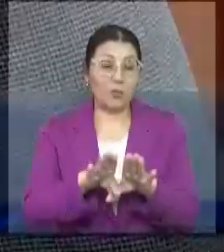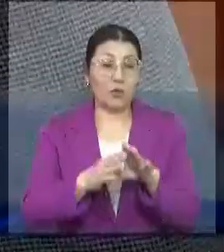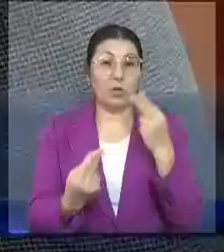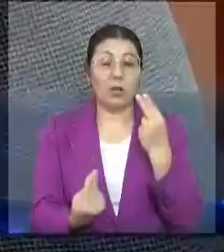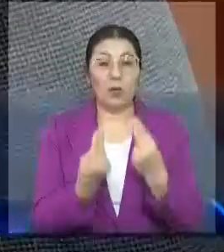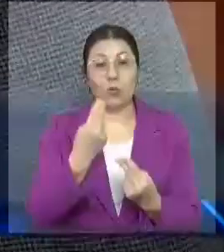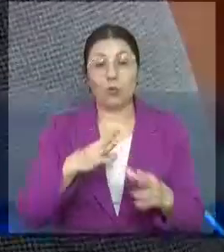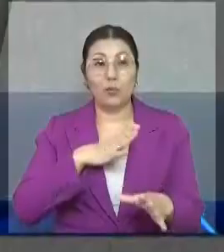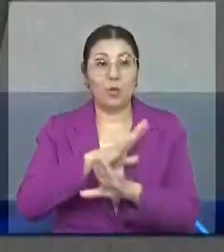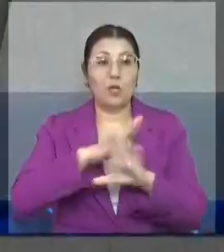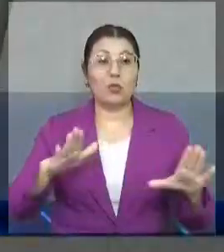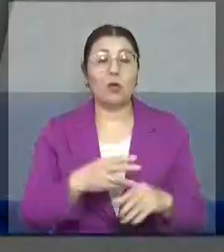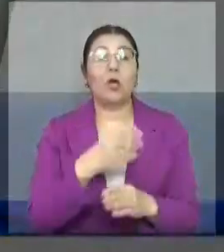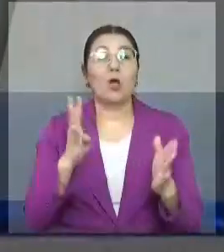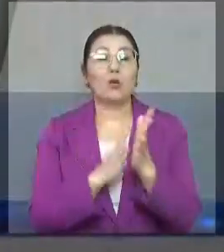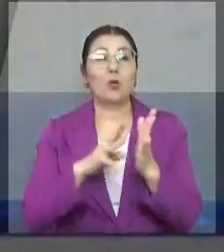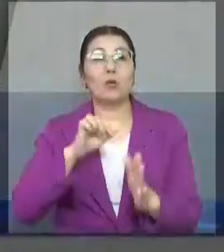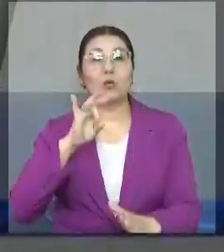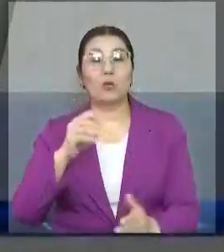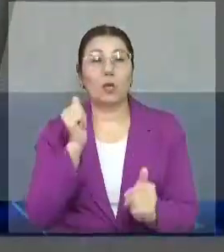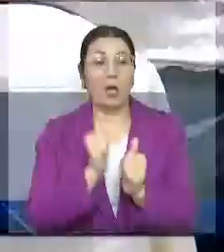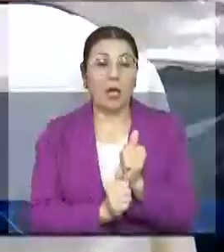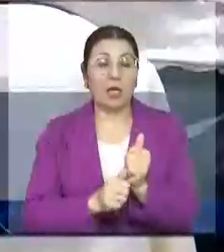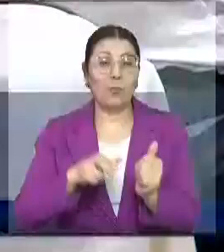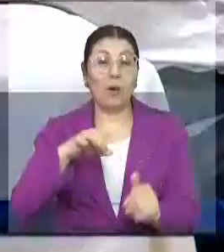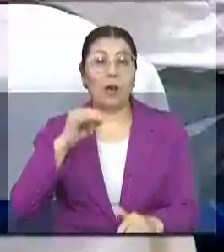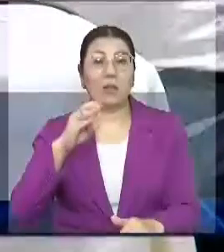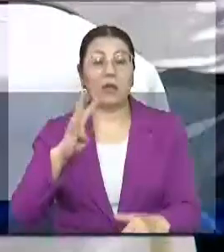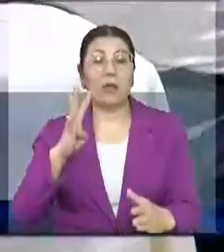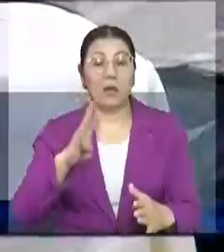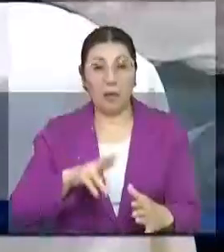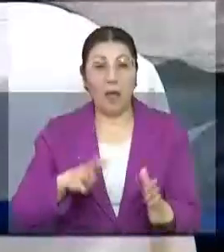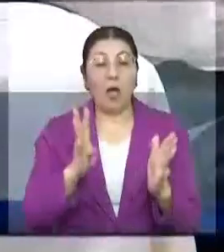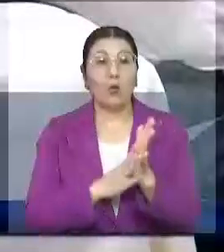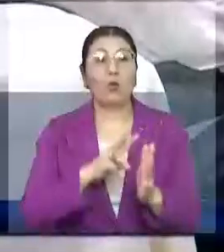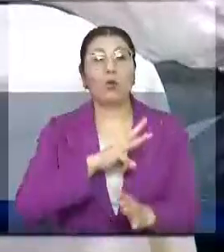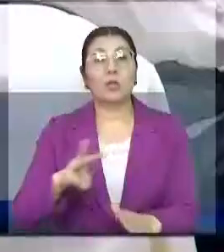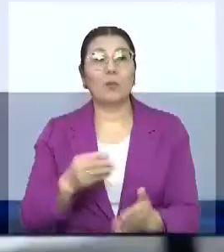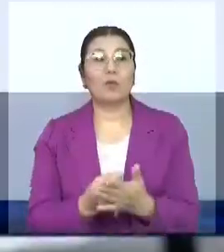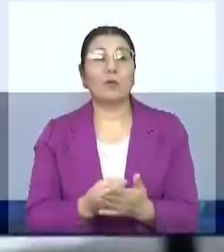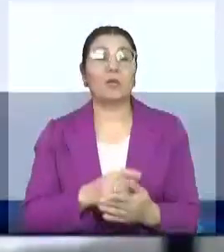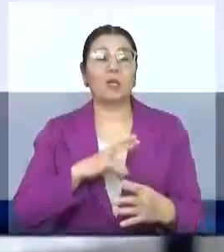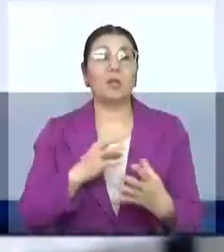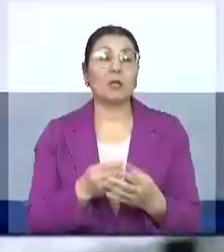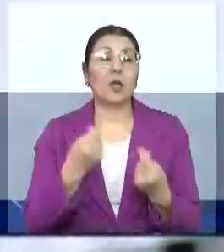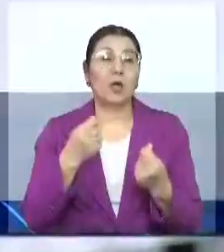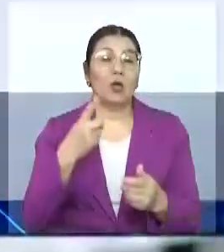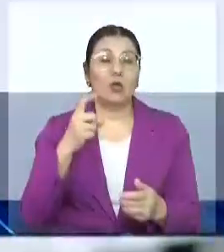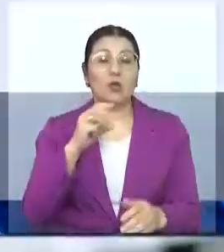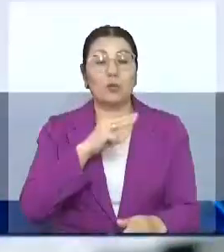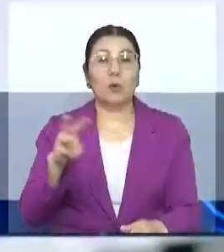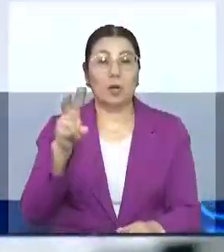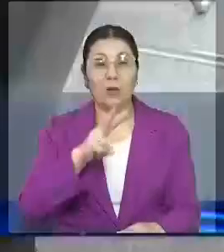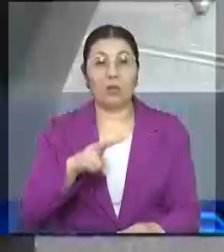жүйе бойынша 9 турдан тұрады. Әр партияға 90 минут берілді. Биылғы жүлде қоры 100 мың ақш долларын құрайды. Турнир